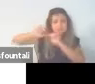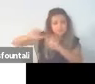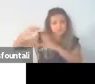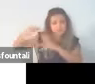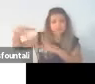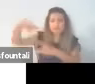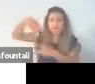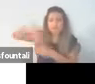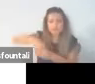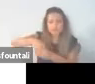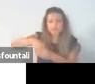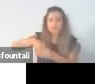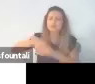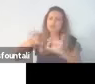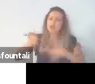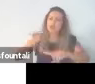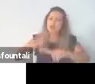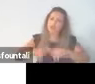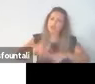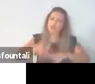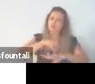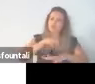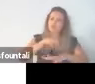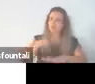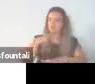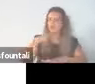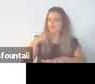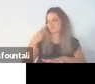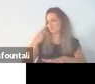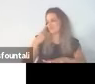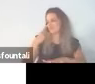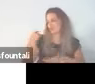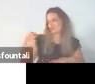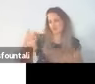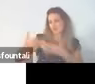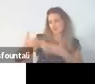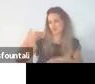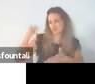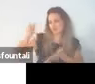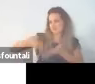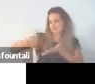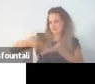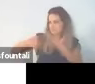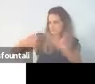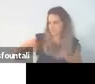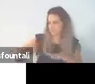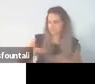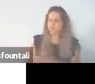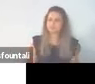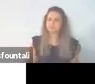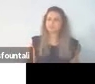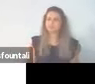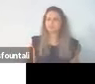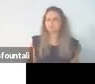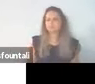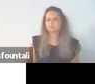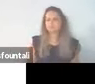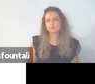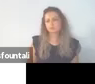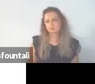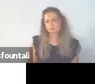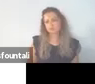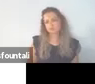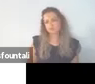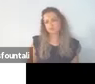συμπεριλαμβανομένης φυσικά της Ελλάδας και της Σουηδίας. And recently, after the victories in Sweden and in Greece, we've seen